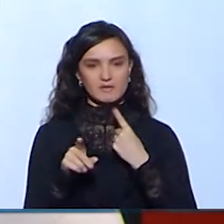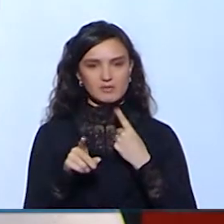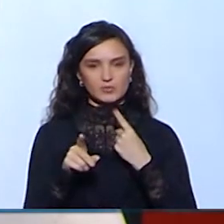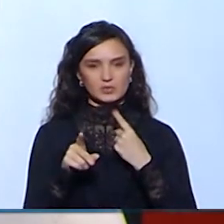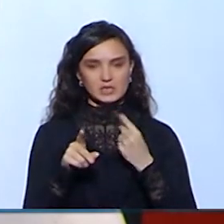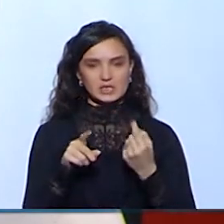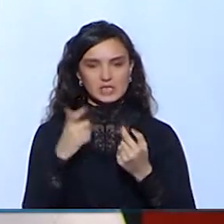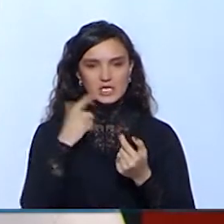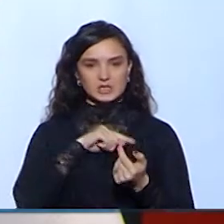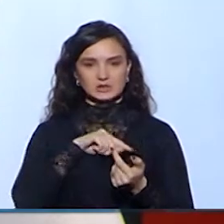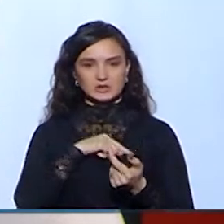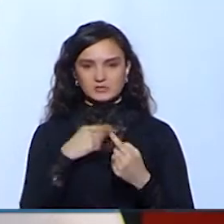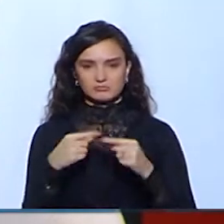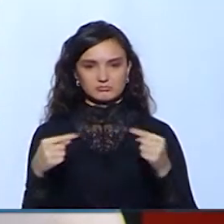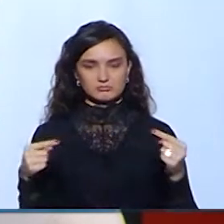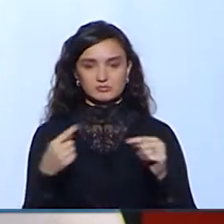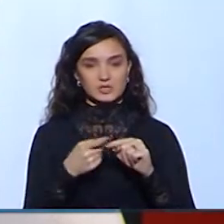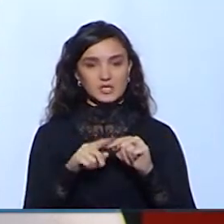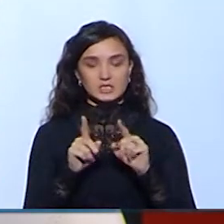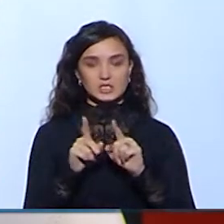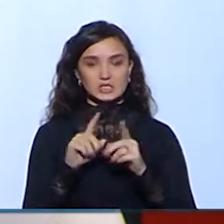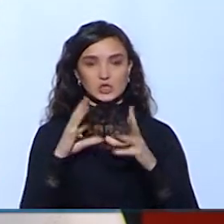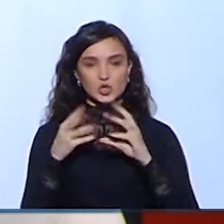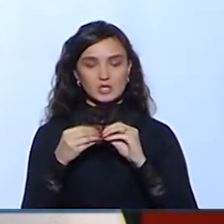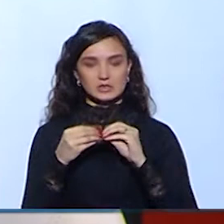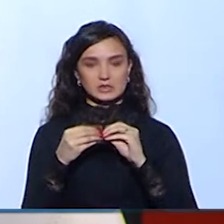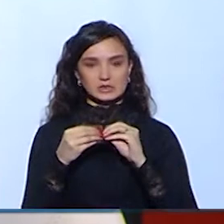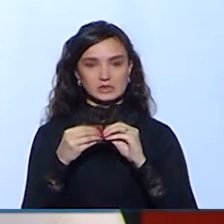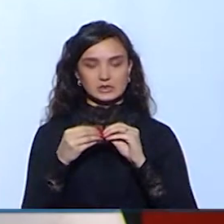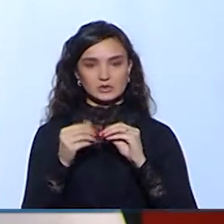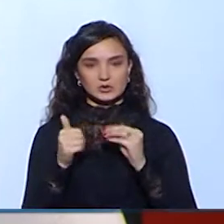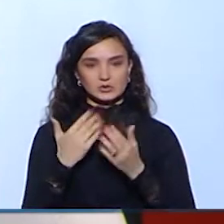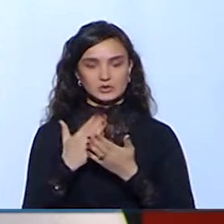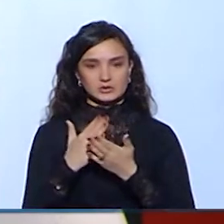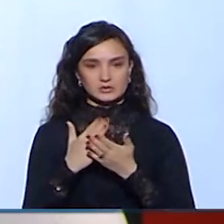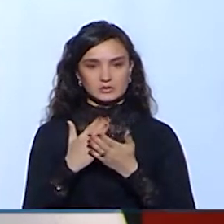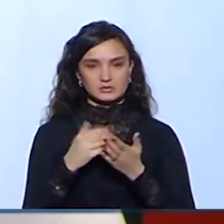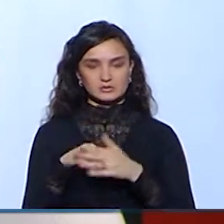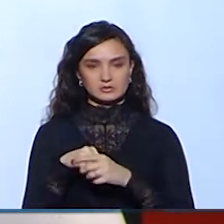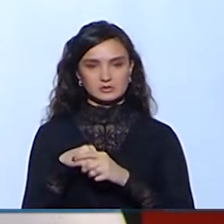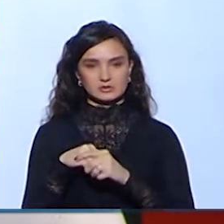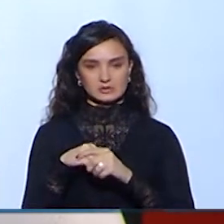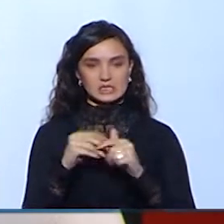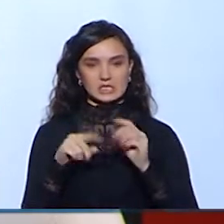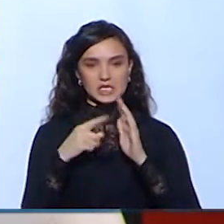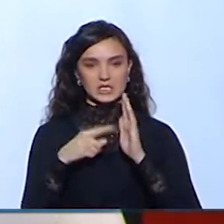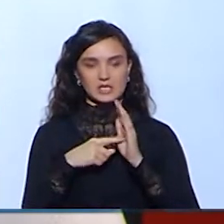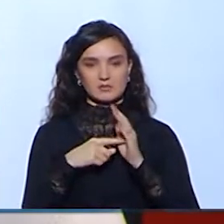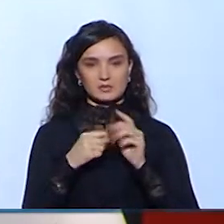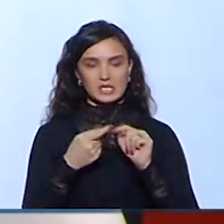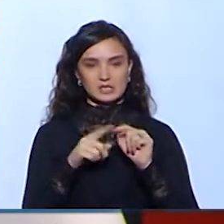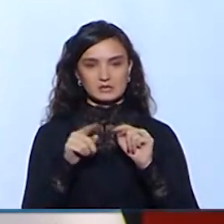განსხვავებული ტემპერამენტი გვაქვს და ისეთი ზოგადი და აბსტრაქტული ცნებები, როგორიც არის აი ეს საკითხები.